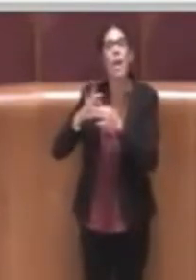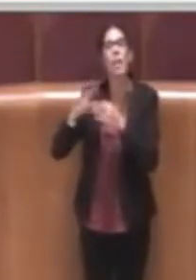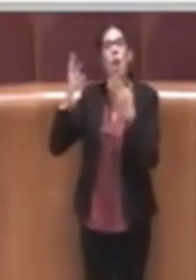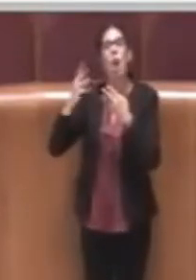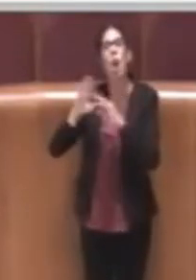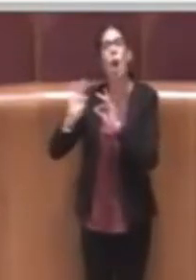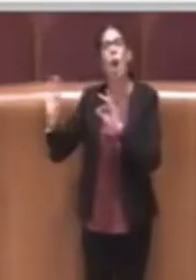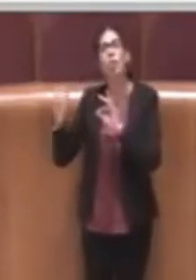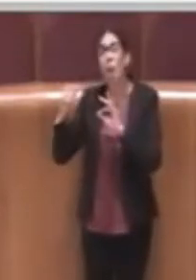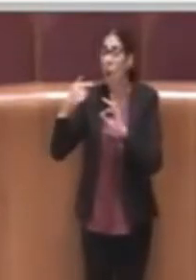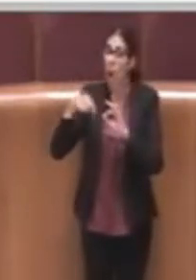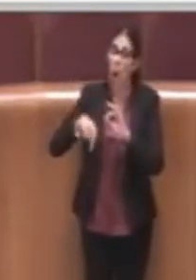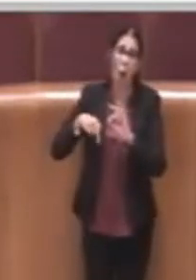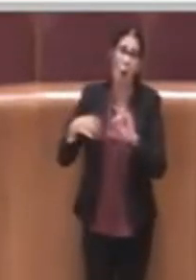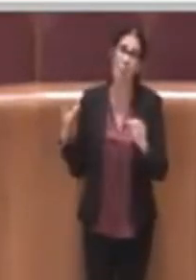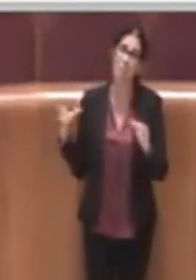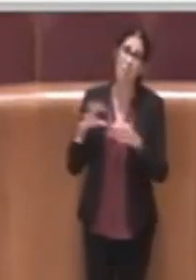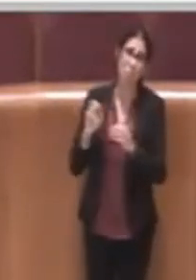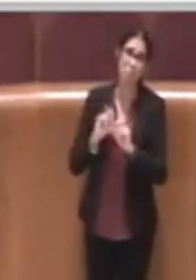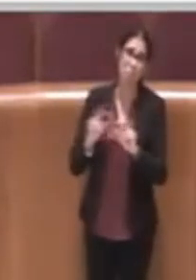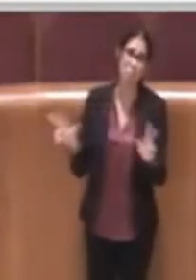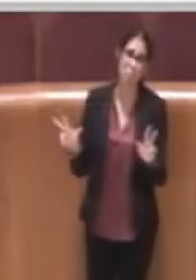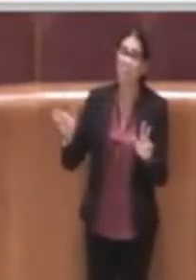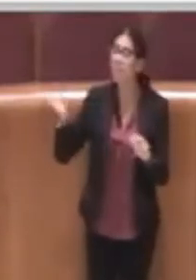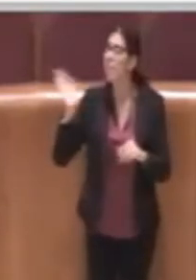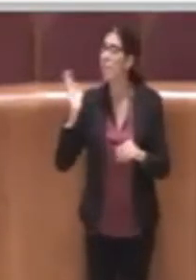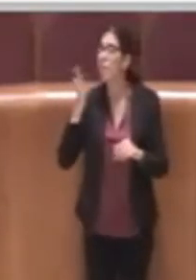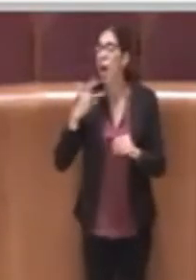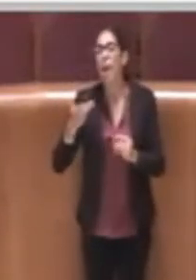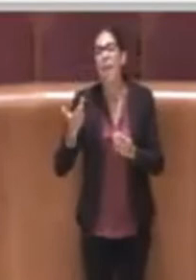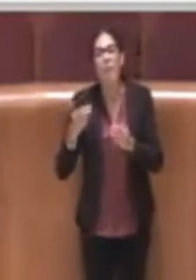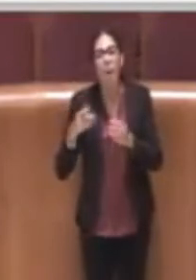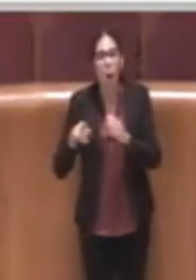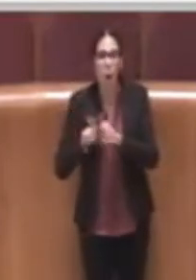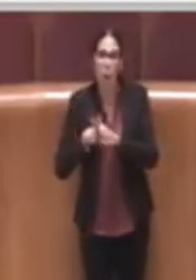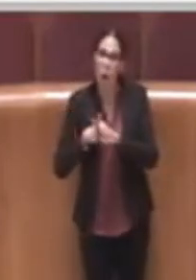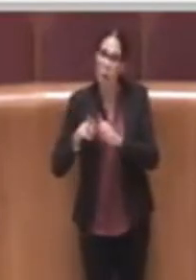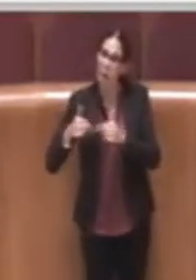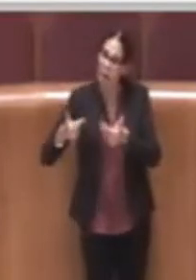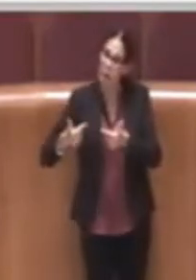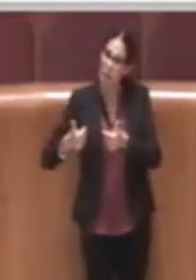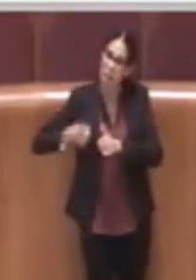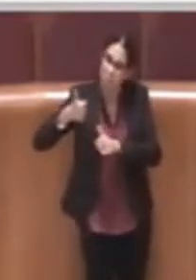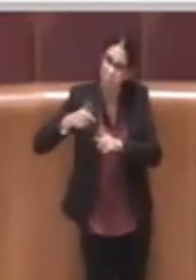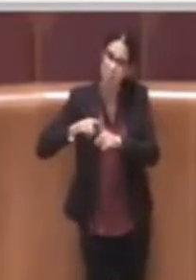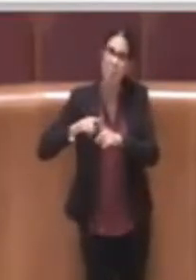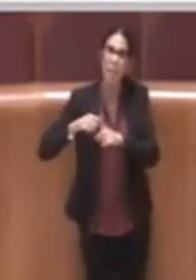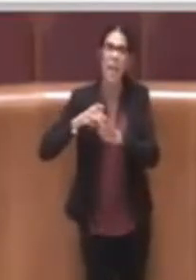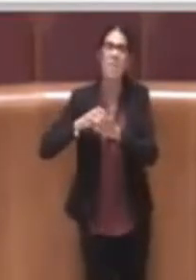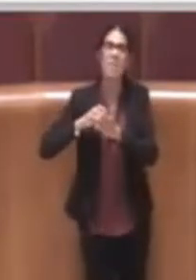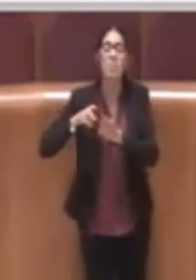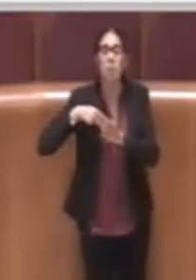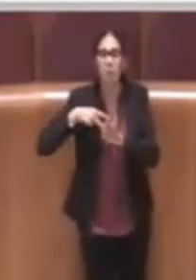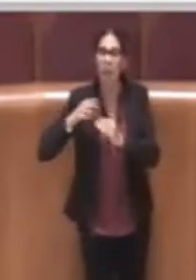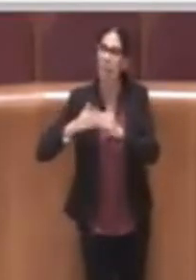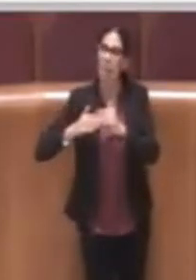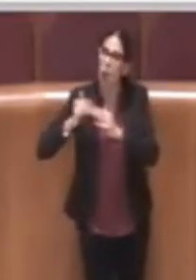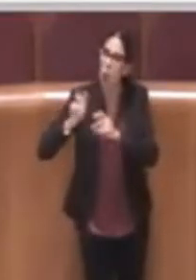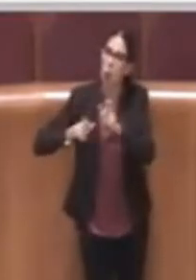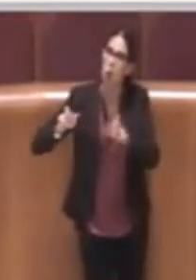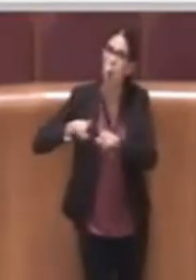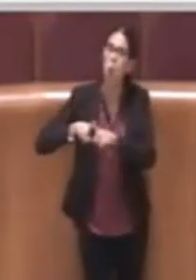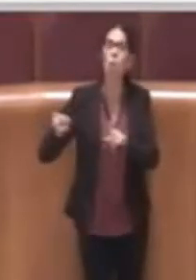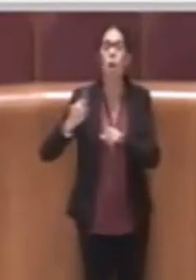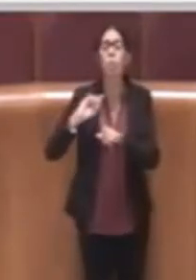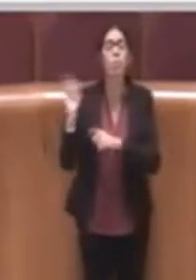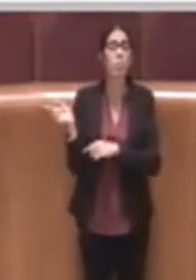che danno il primato agli investimenti privati, ai costruttori. No. ovviamente,